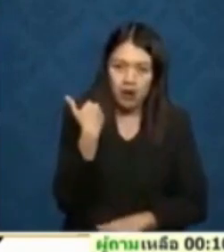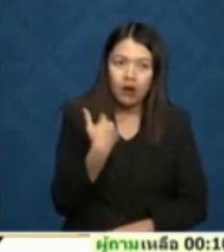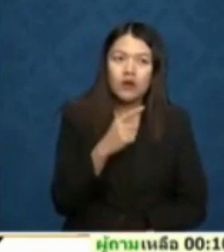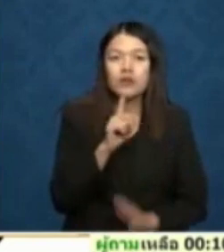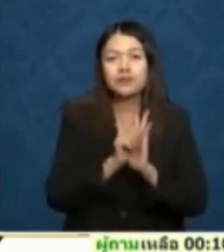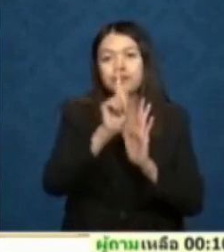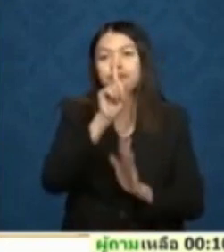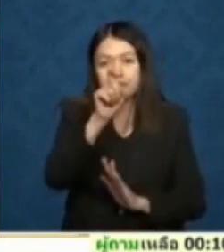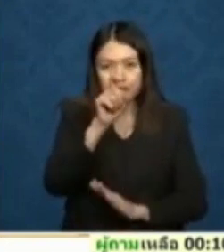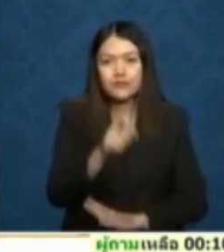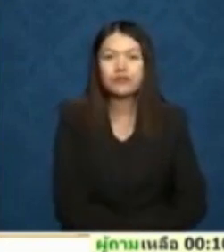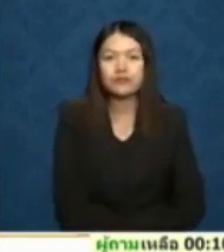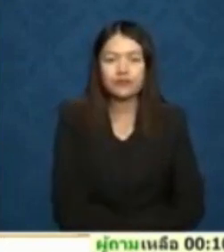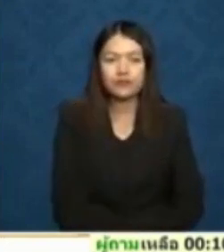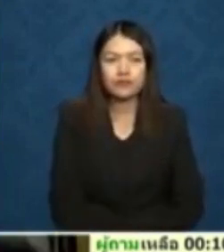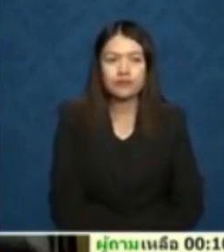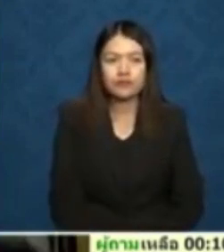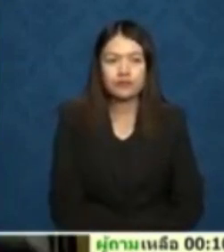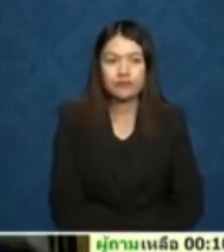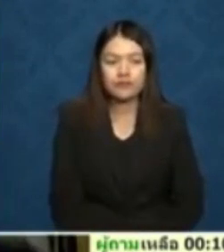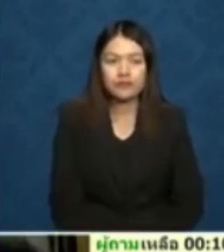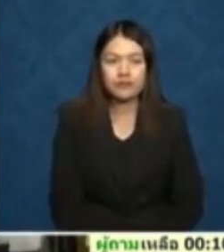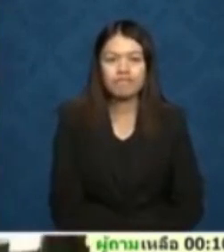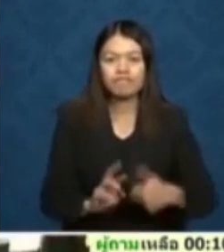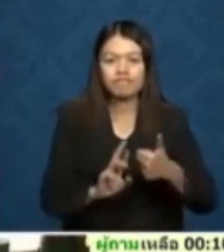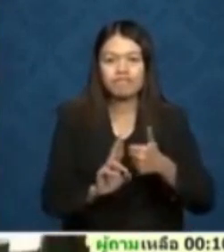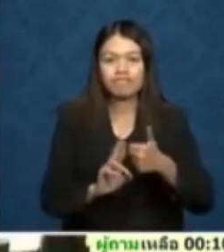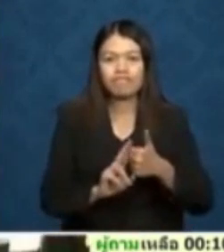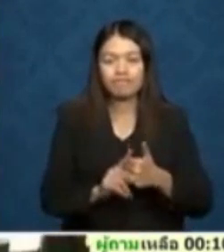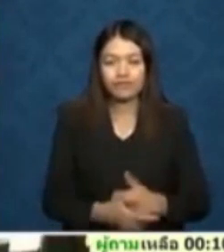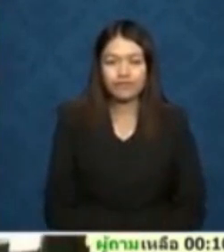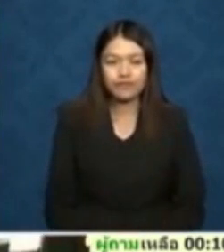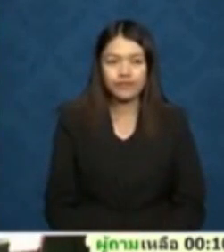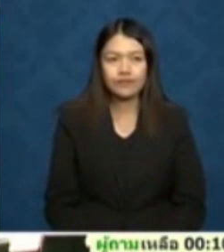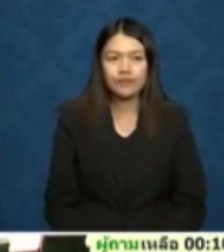แรกครับ ครับเชิญท่านรองนายกรัฐมนตรีครับ